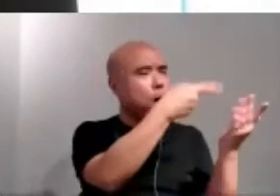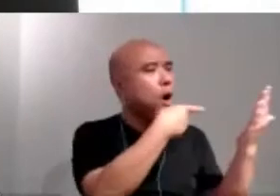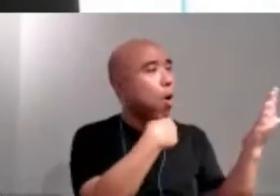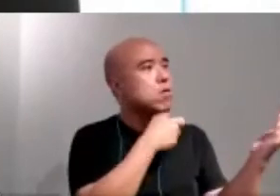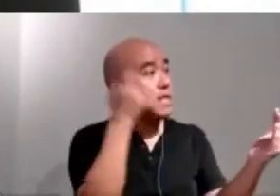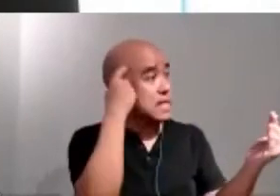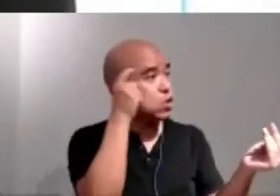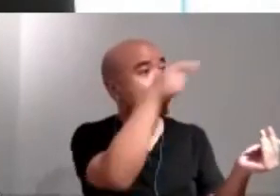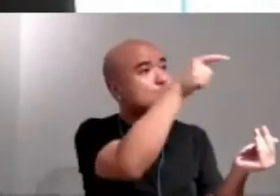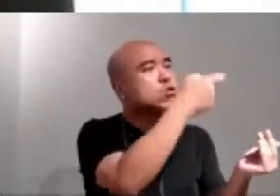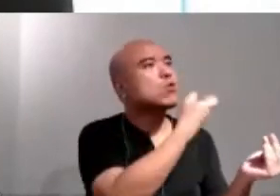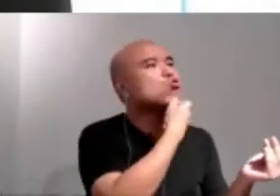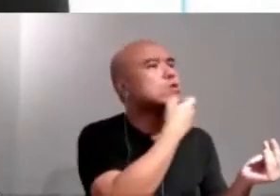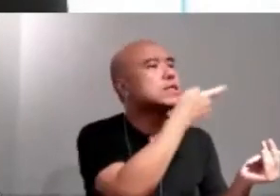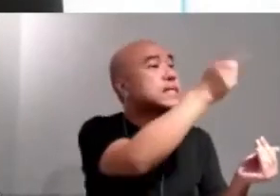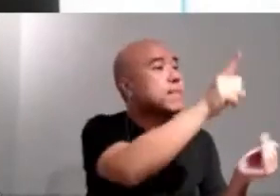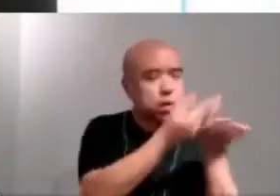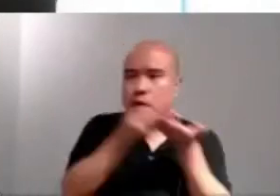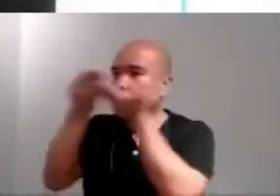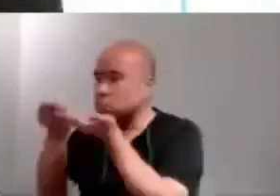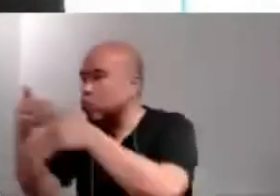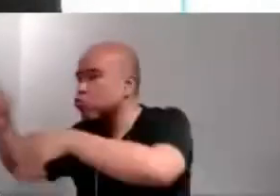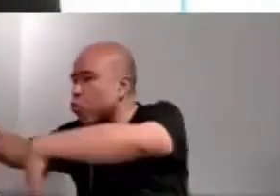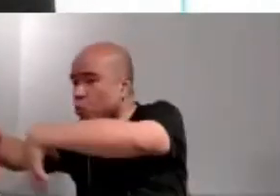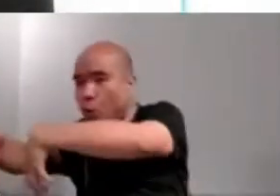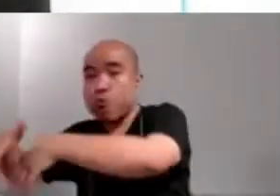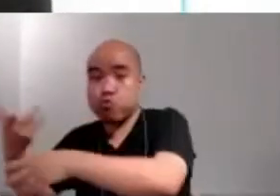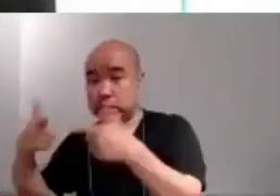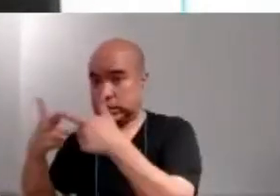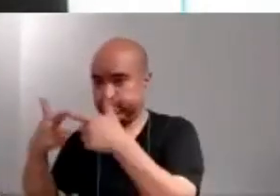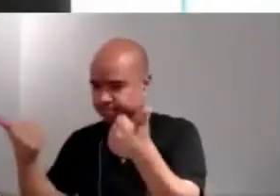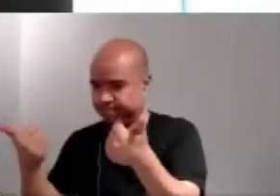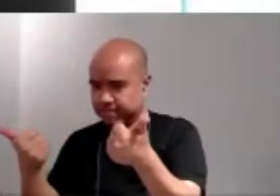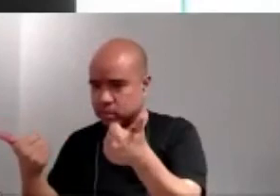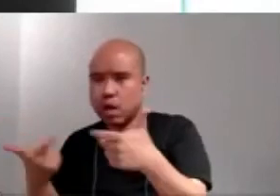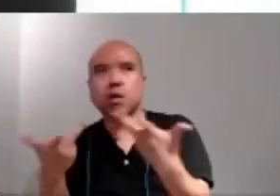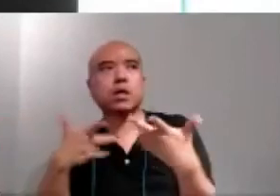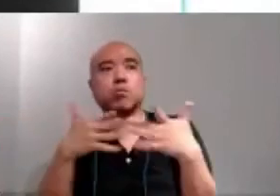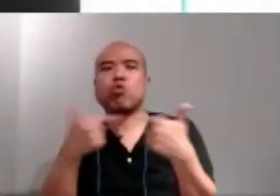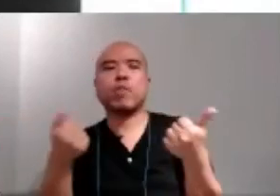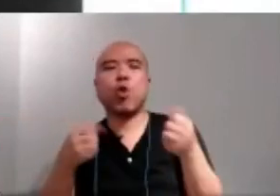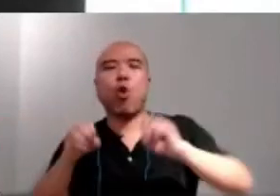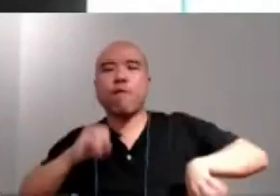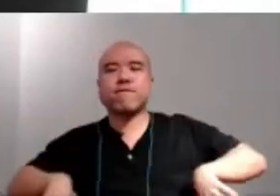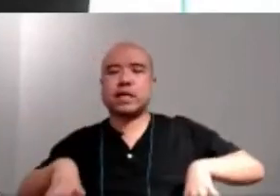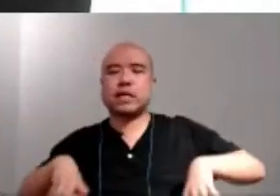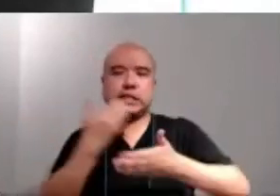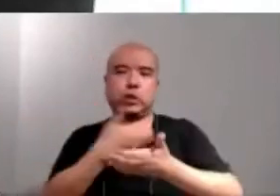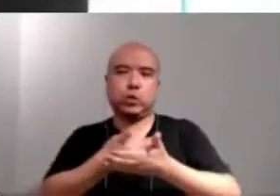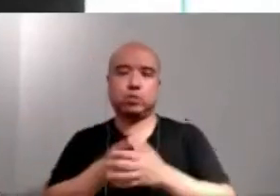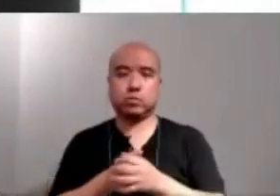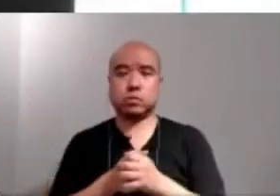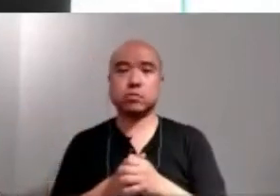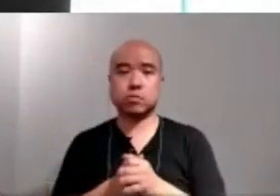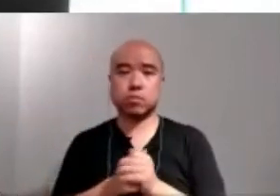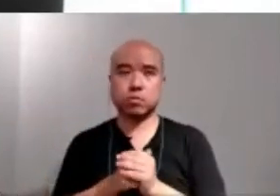们就不会有一个种多了或者供不应求的情况出现。 我们这个 project 就是想透过 TFM 的